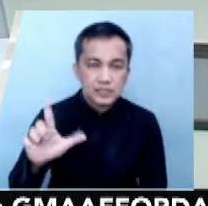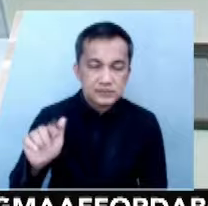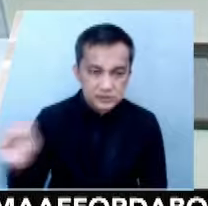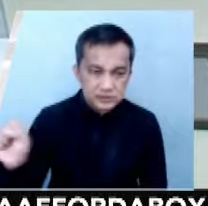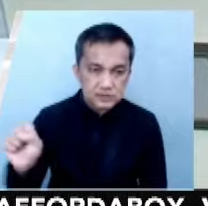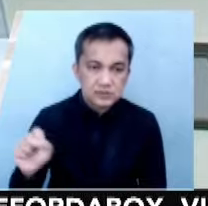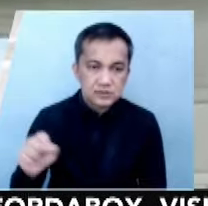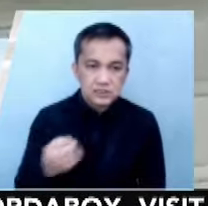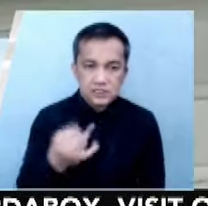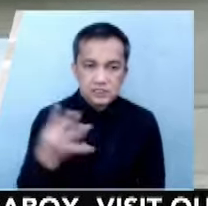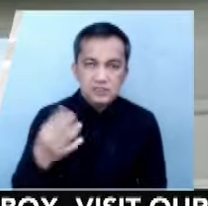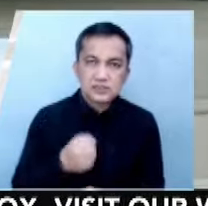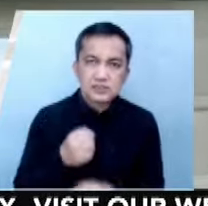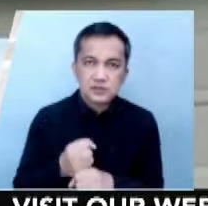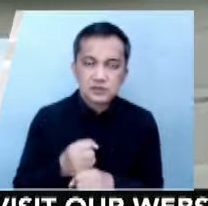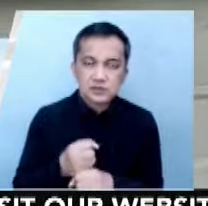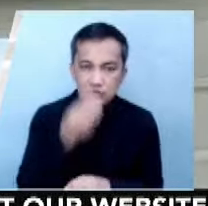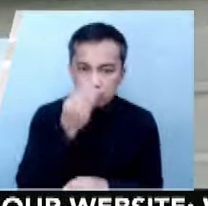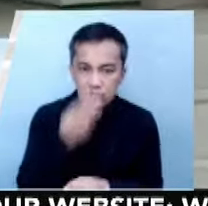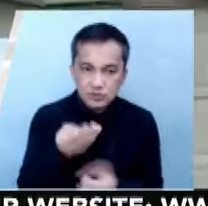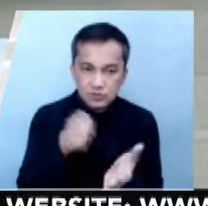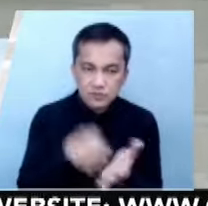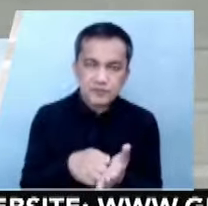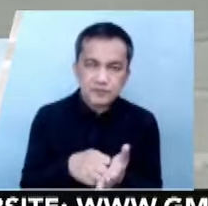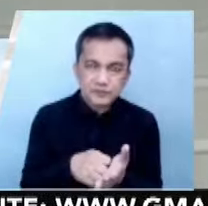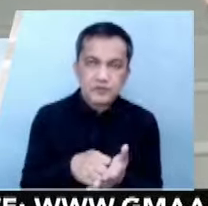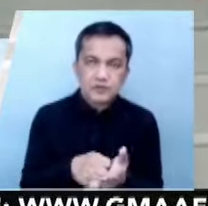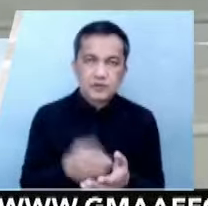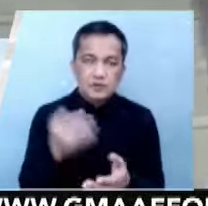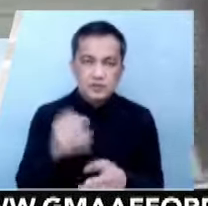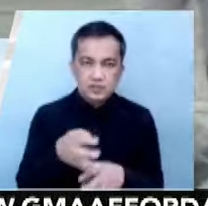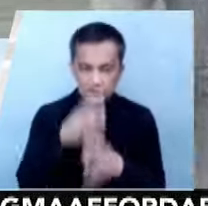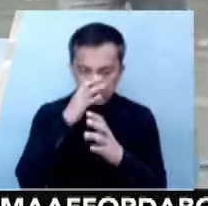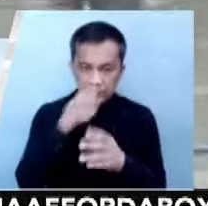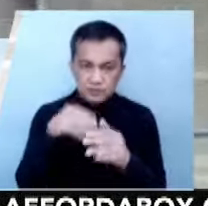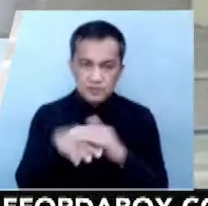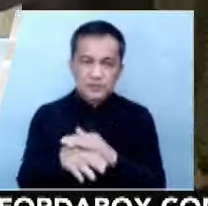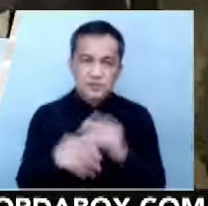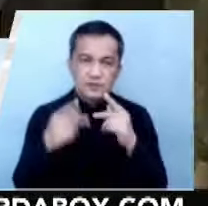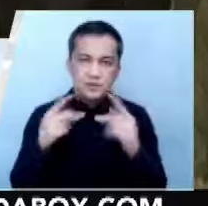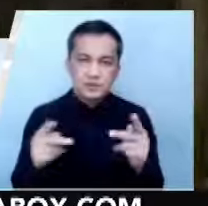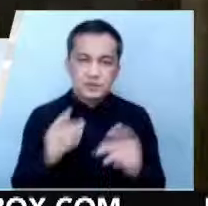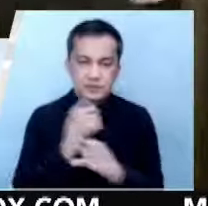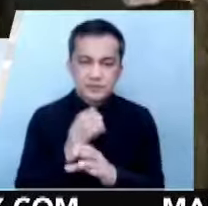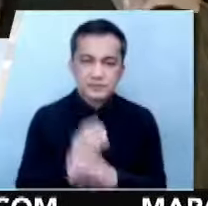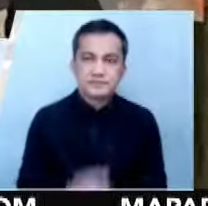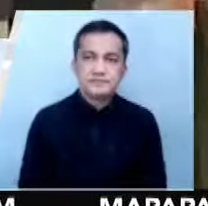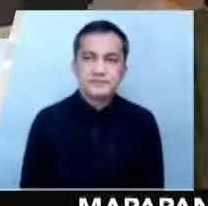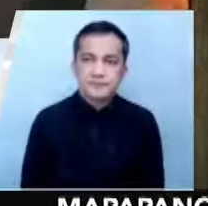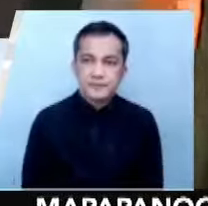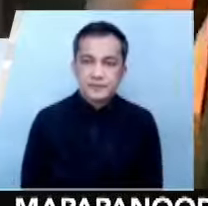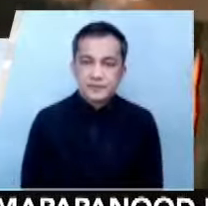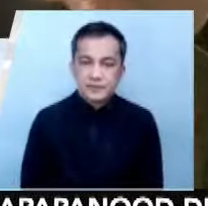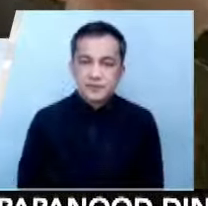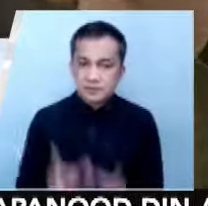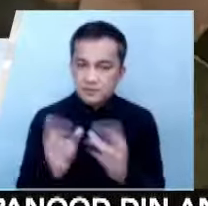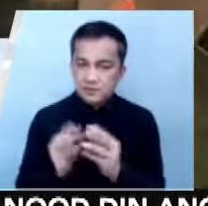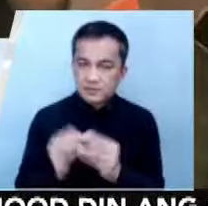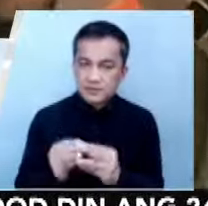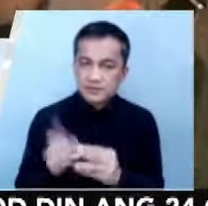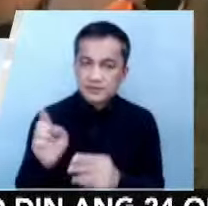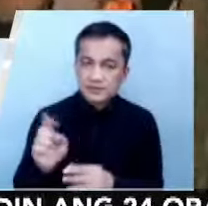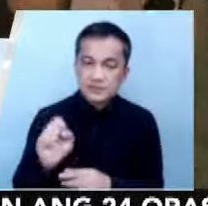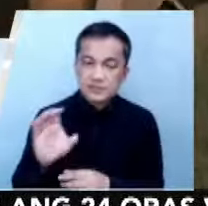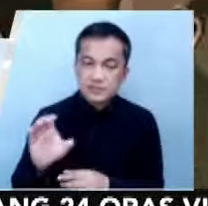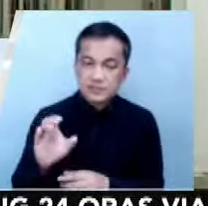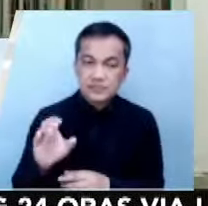mababa ang enrollment doon dahil hinigpitan ang pagpasok ng mga pampublikong sasakyan doon nakipagpulong din ang kalihim sa school's division